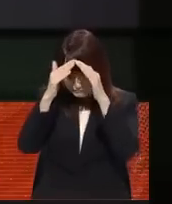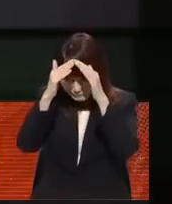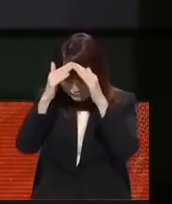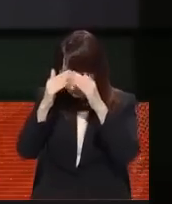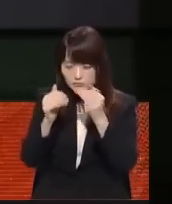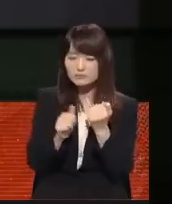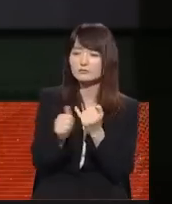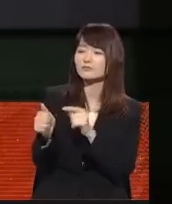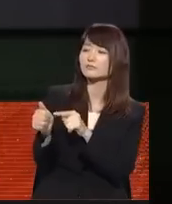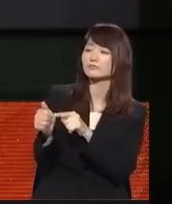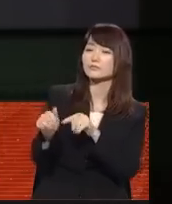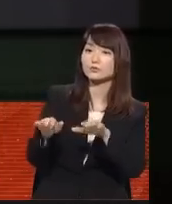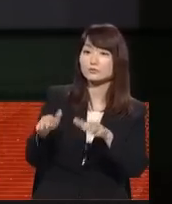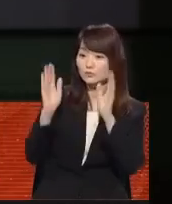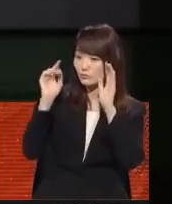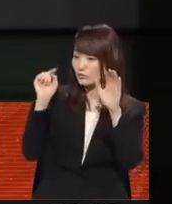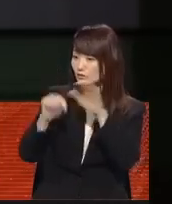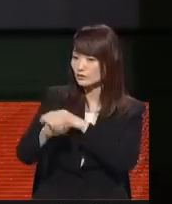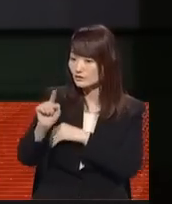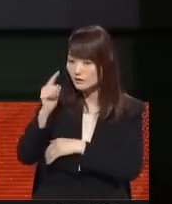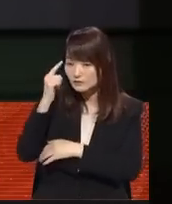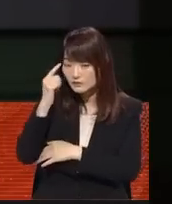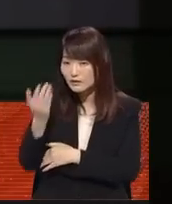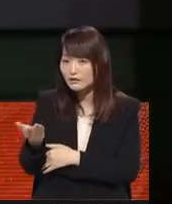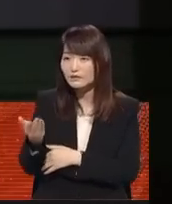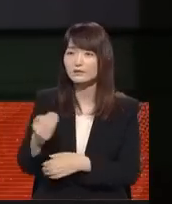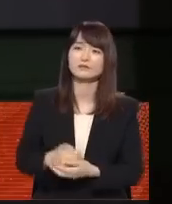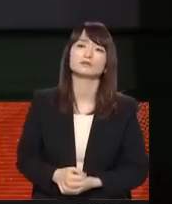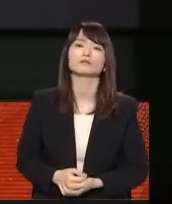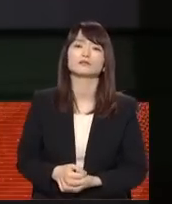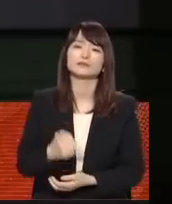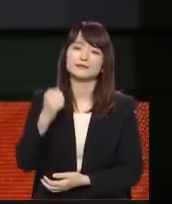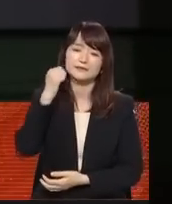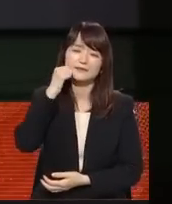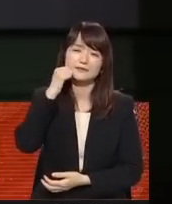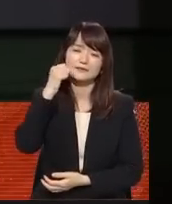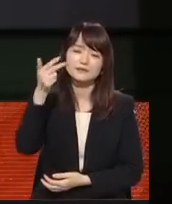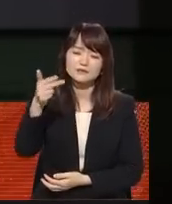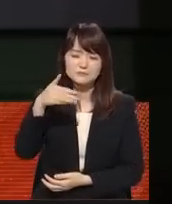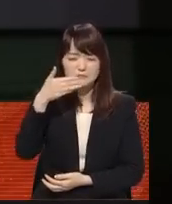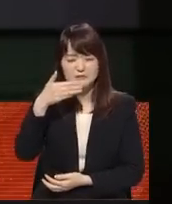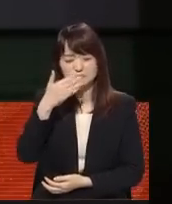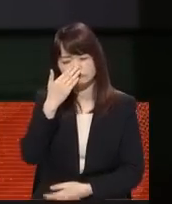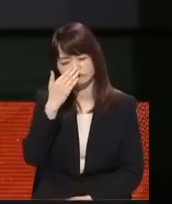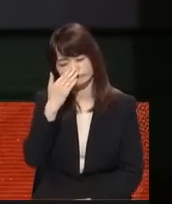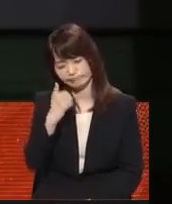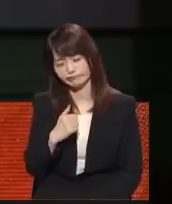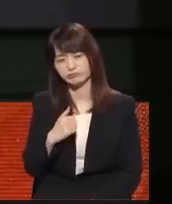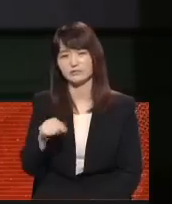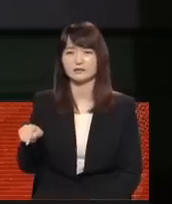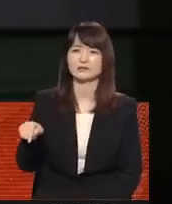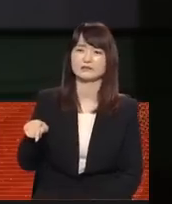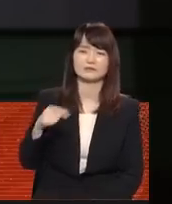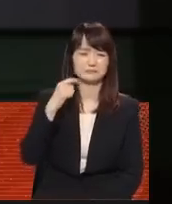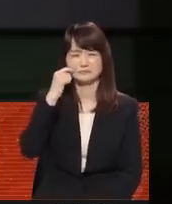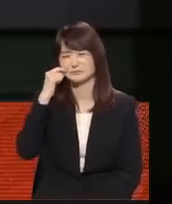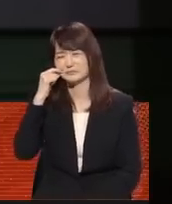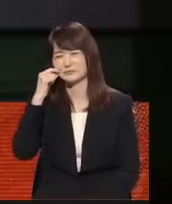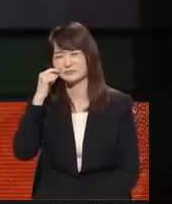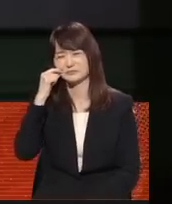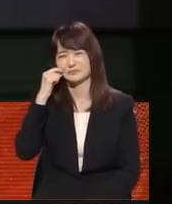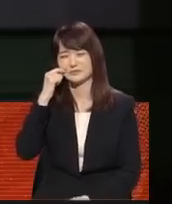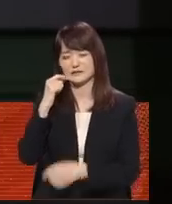남편한테 오늘은 클래스 안 가는 거야 이렇게 물어봤더니 아 약과 내가 일주일 먹었는데 너무 질리더라 이거 유행 얼마 못